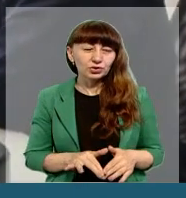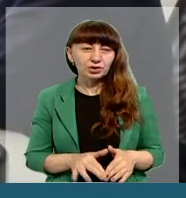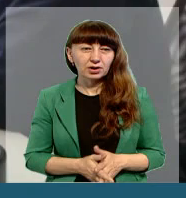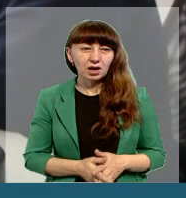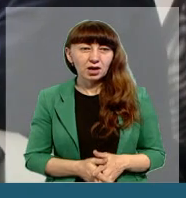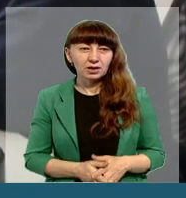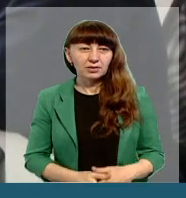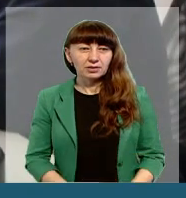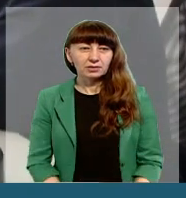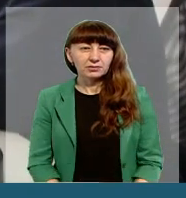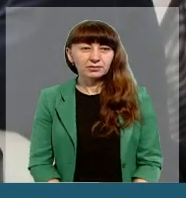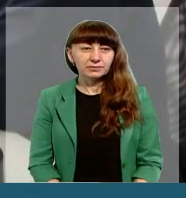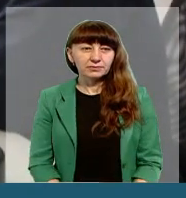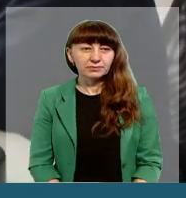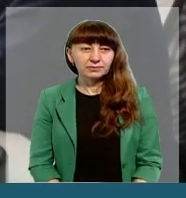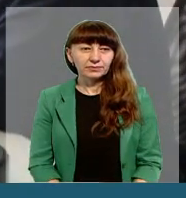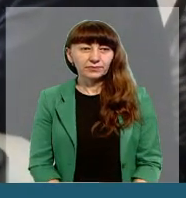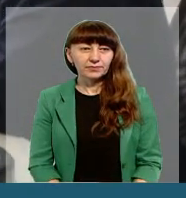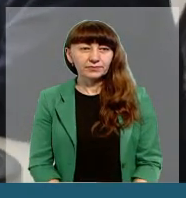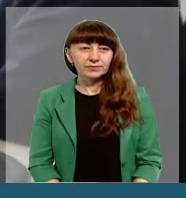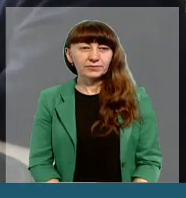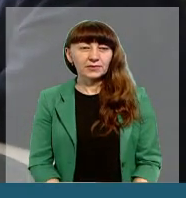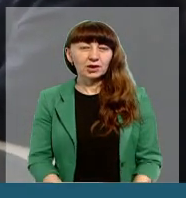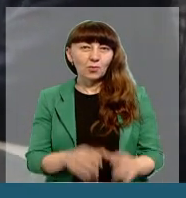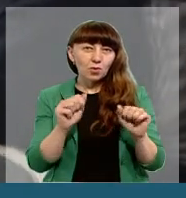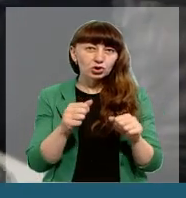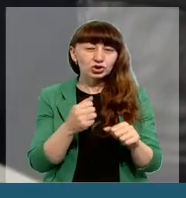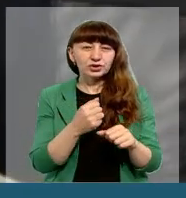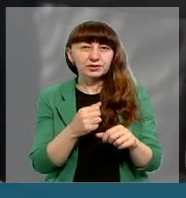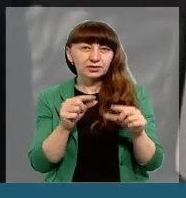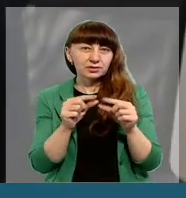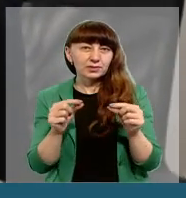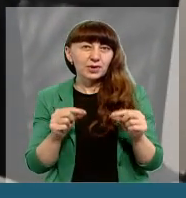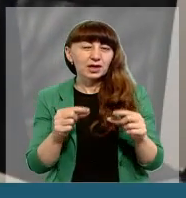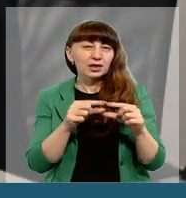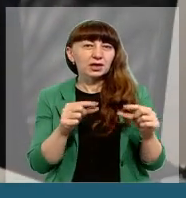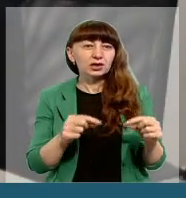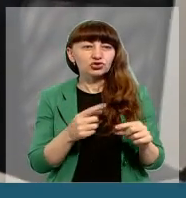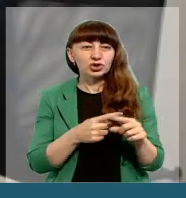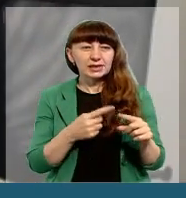состоит из большого количества треугольников, либо прямоугольников. То есть